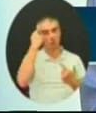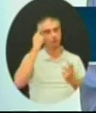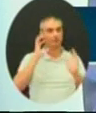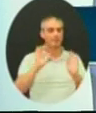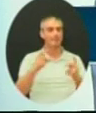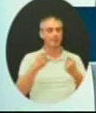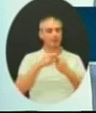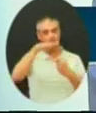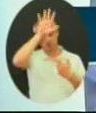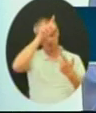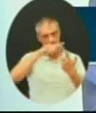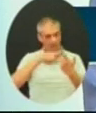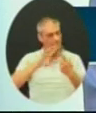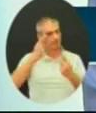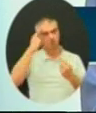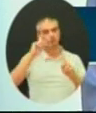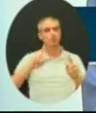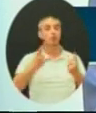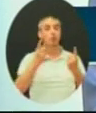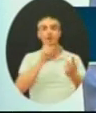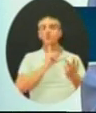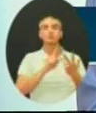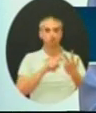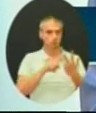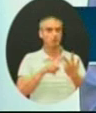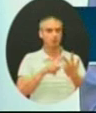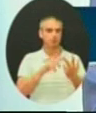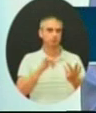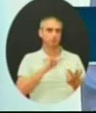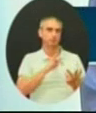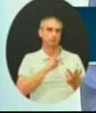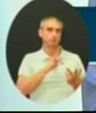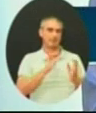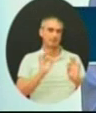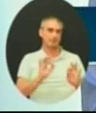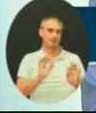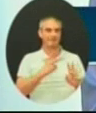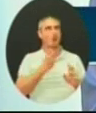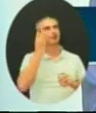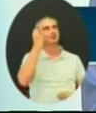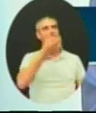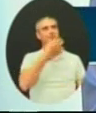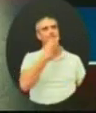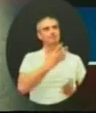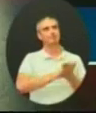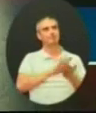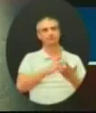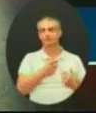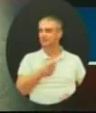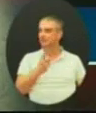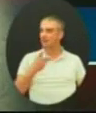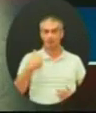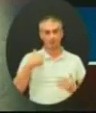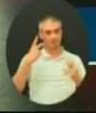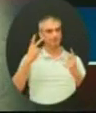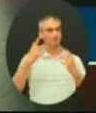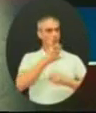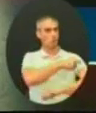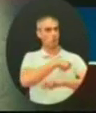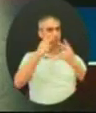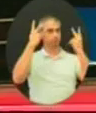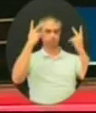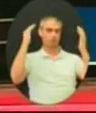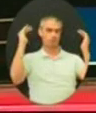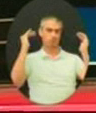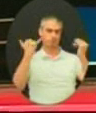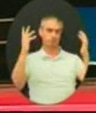לגבי איראן, מה הוא חושב לגבי מה שקורה בסוריה, לכן שם יש עניין רב, וזה לא סתם נאום. כן. מעמדו של האום יורד, אני הייתי שם פעם, אחרי